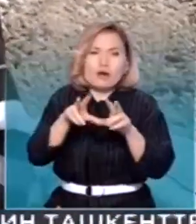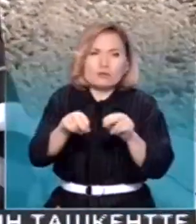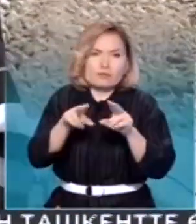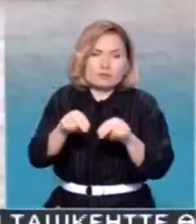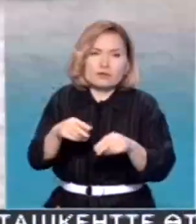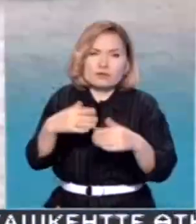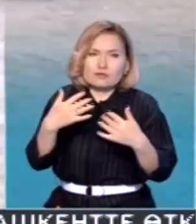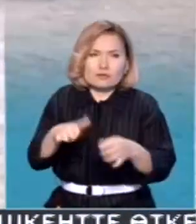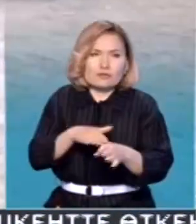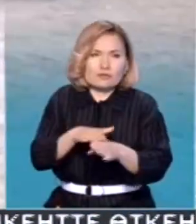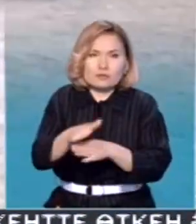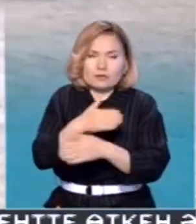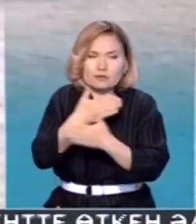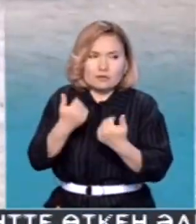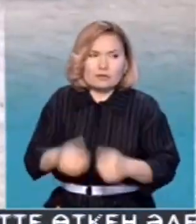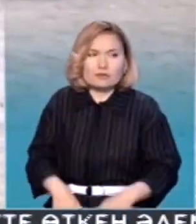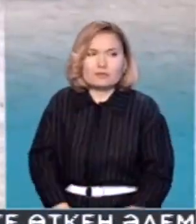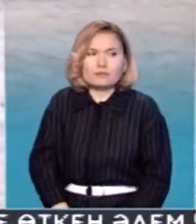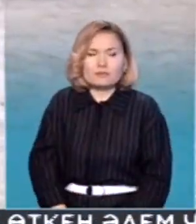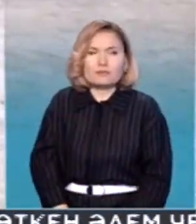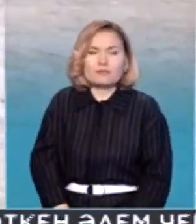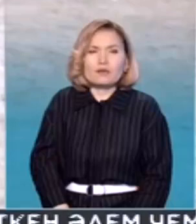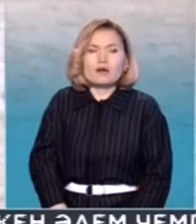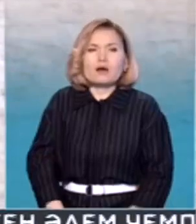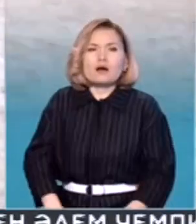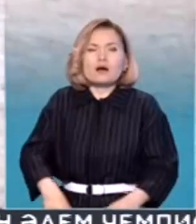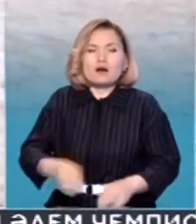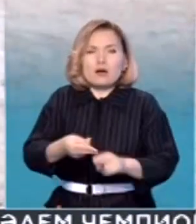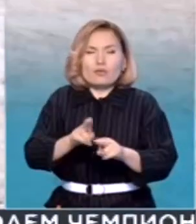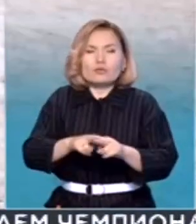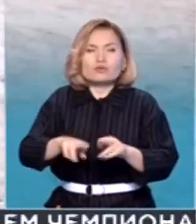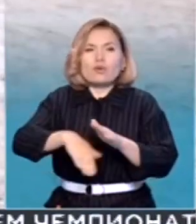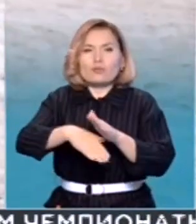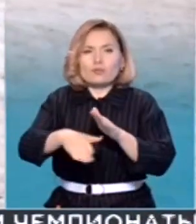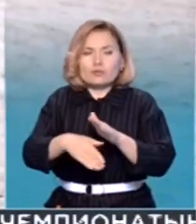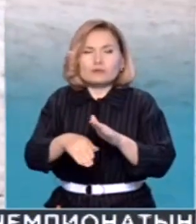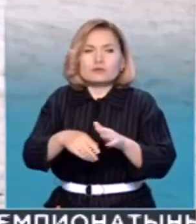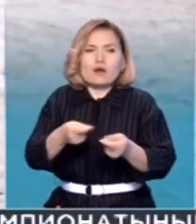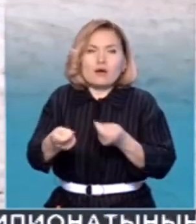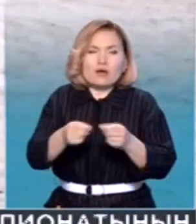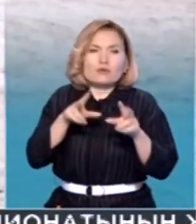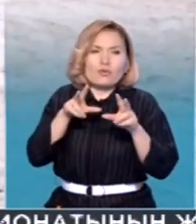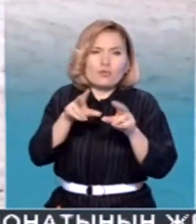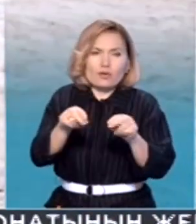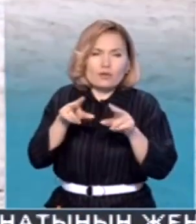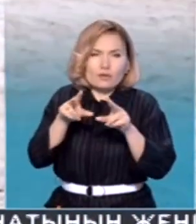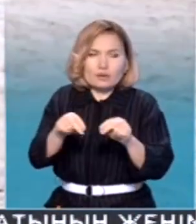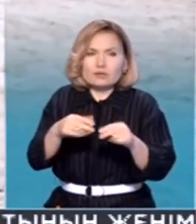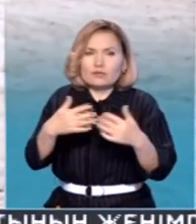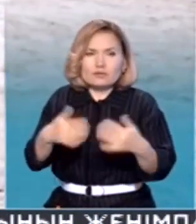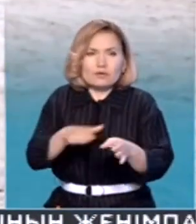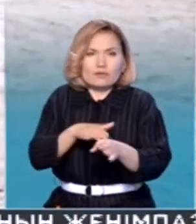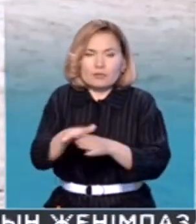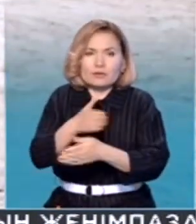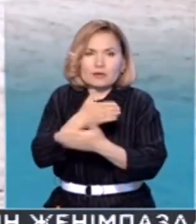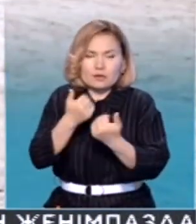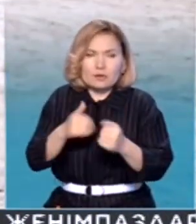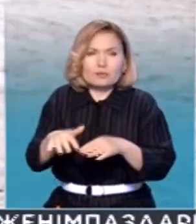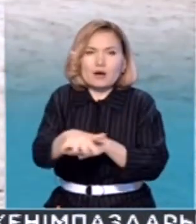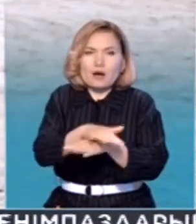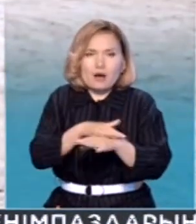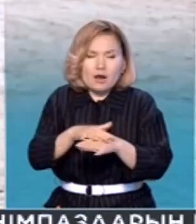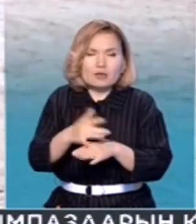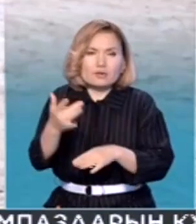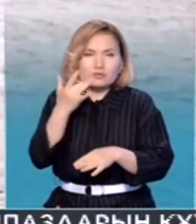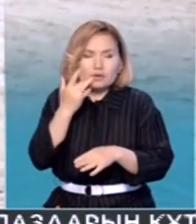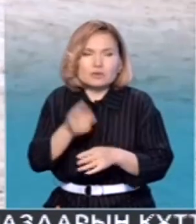жұрт. Сөз бидеге салады, құрғақ уәделерін береді, соның бәрінен халық қашып, қазір өзі халық айтады, осыған қалай шамасы